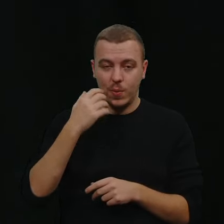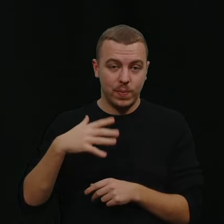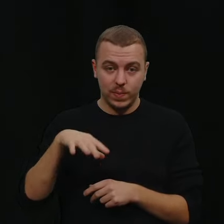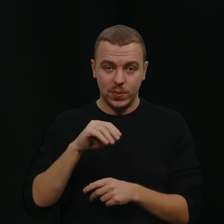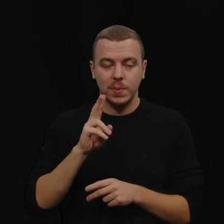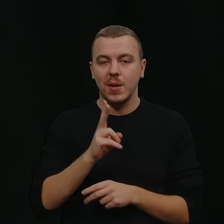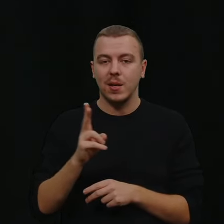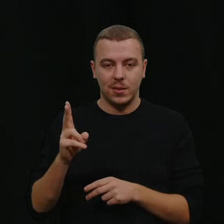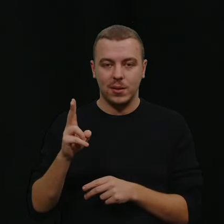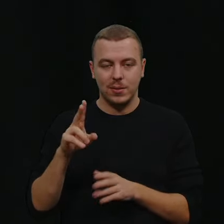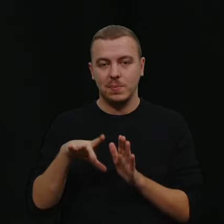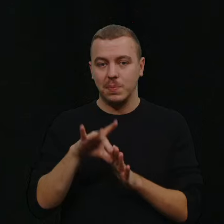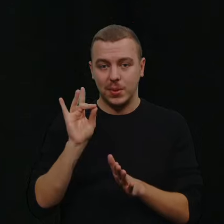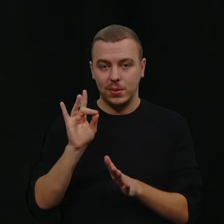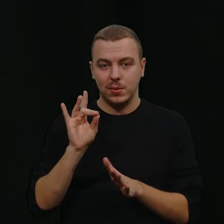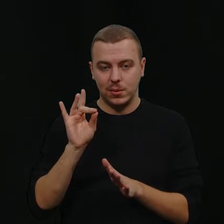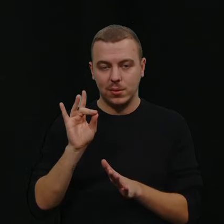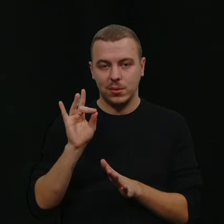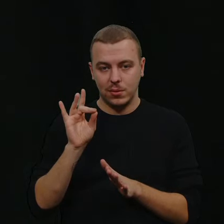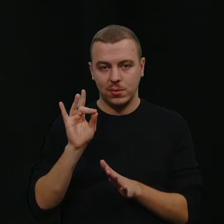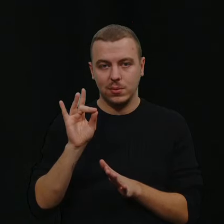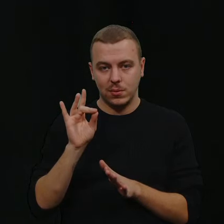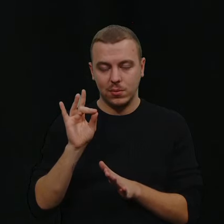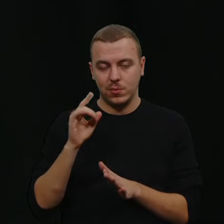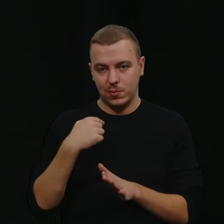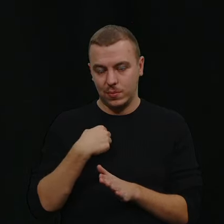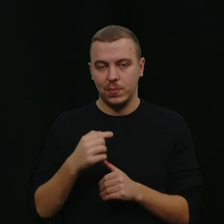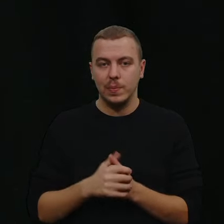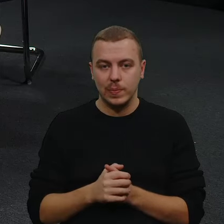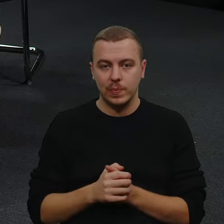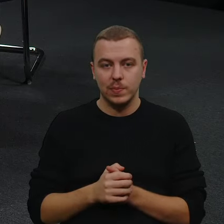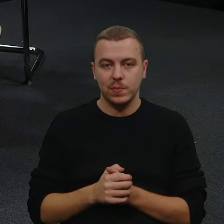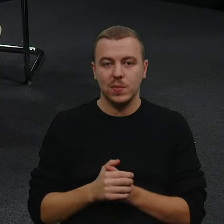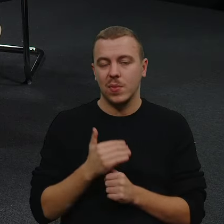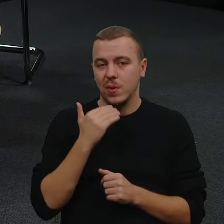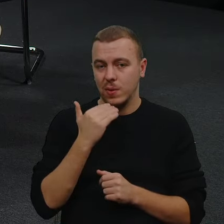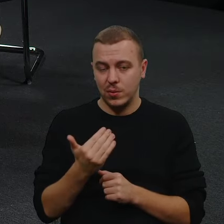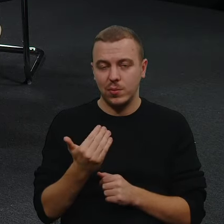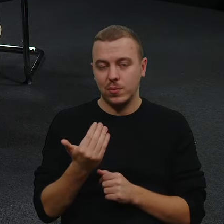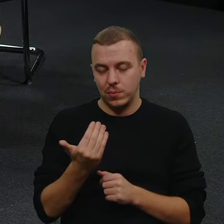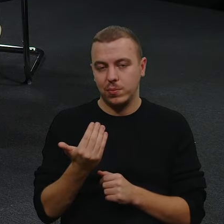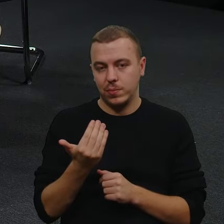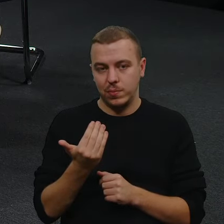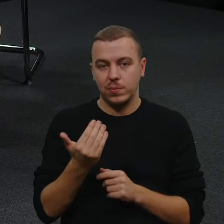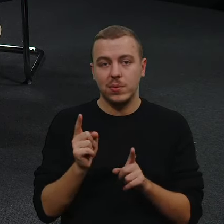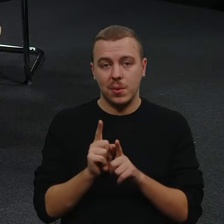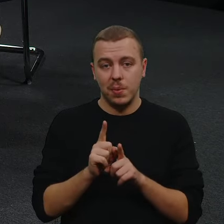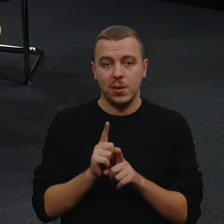dėkingas tiems rinkėjams, kurie už mane balsavo, savaime suprantama, tuo